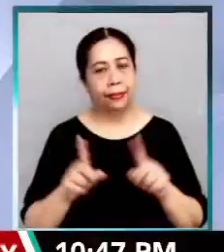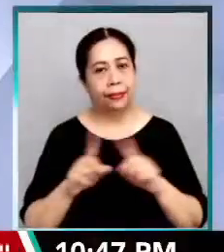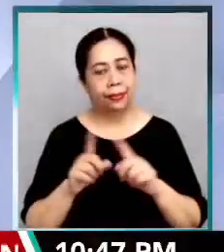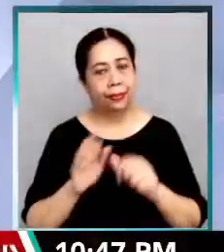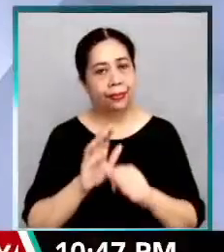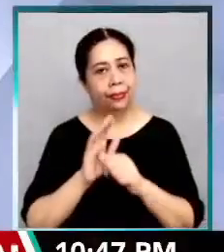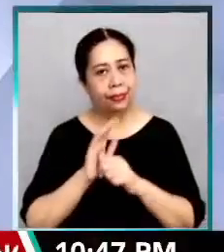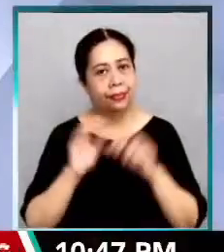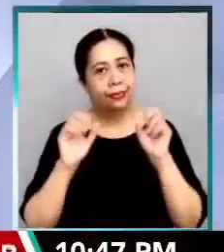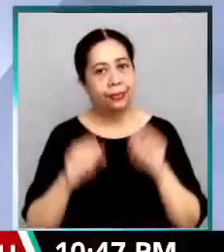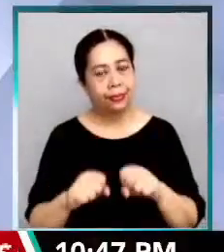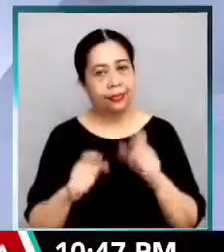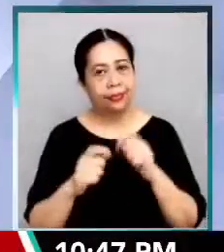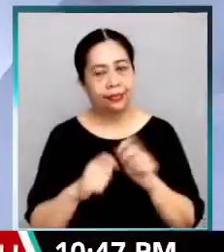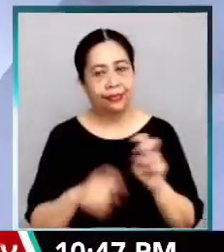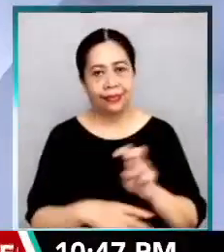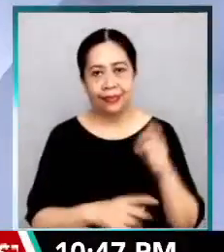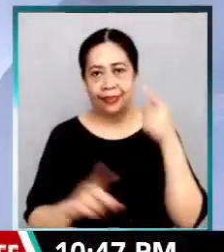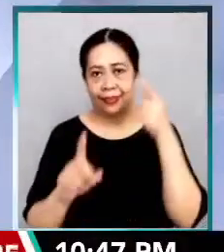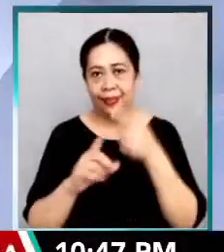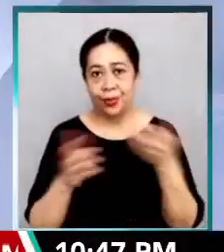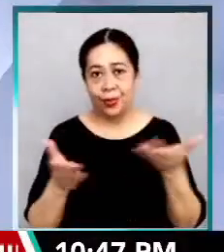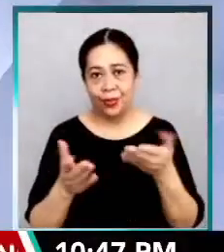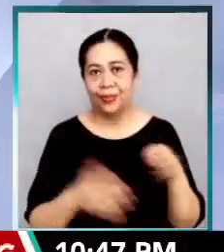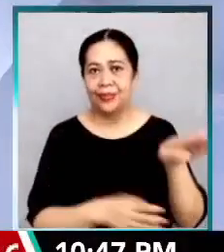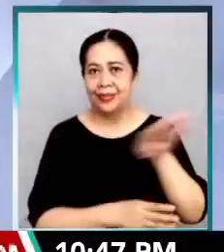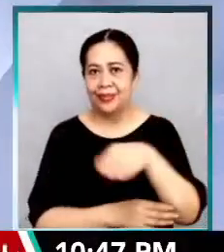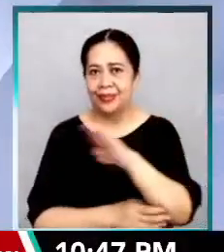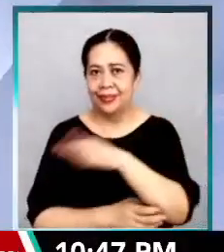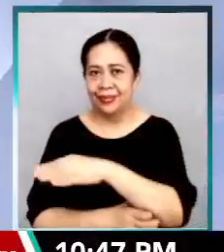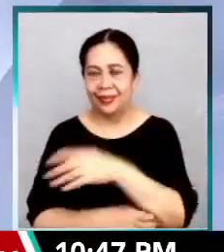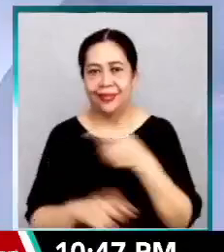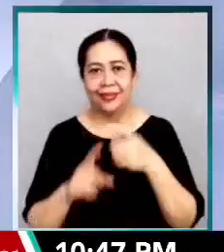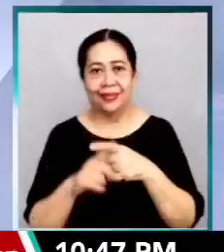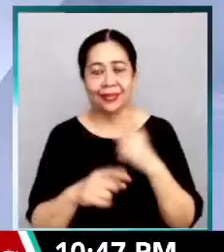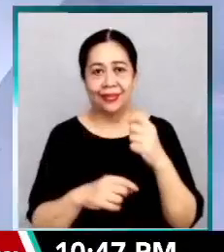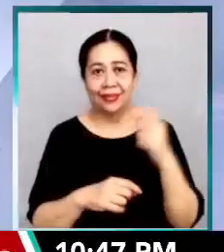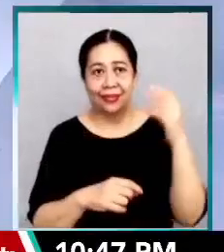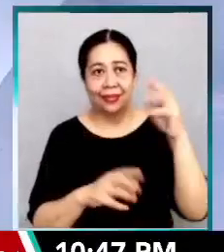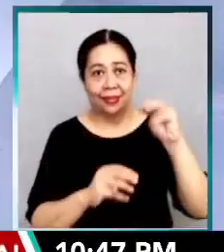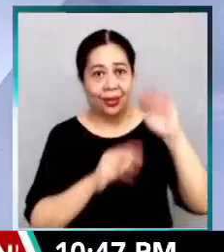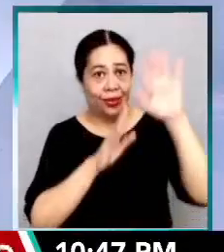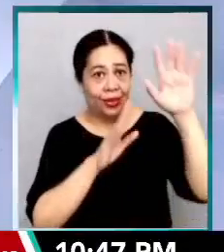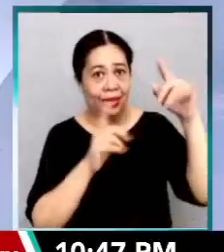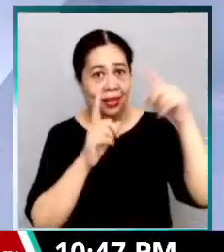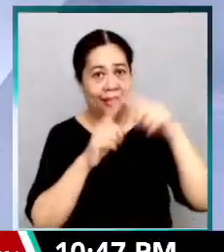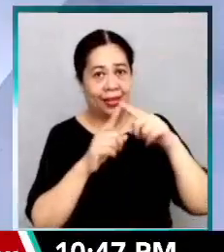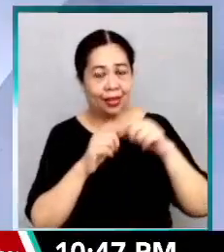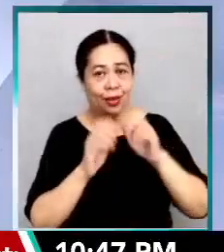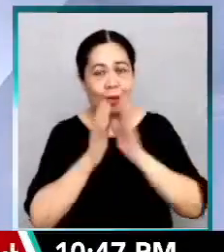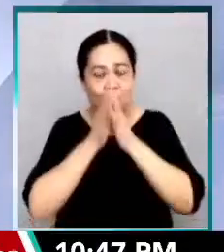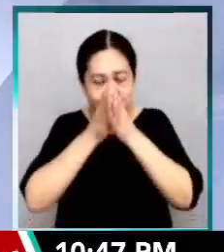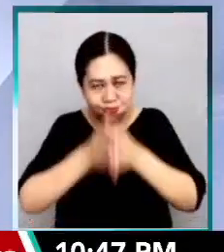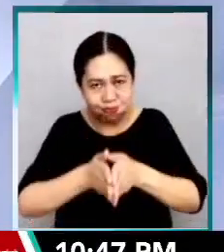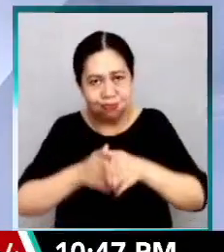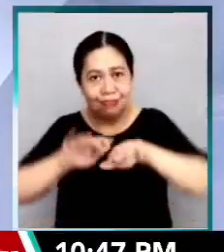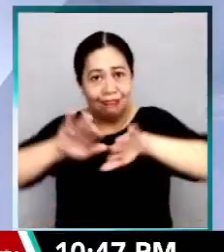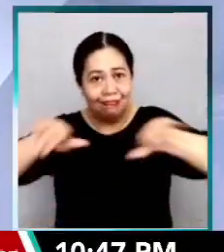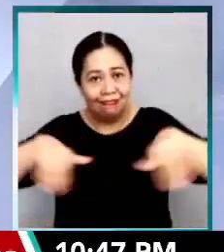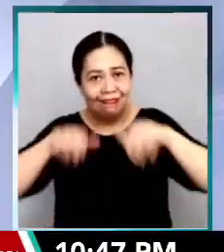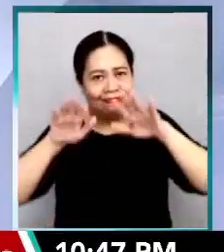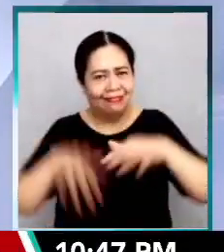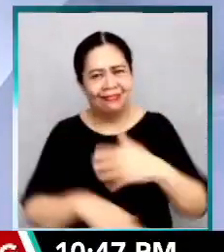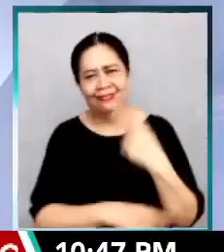pwedeng maging travel goal sa Bohol. Mula sa tuktok ng bundok hanggang sa pagsisid sa dagat, G tayo